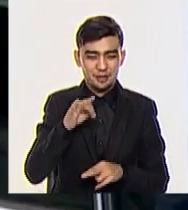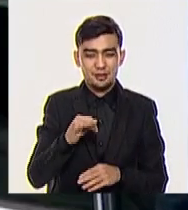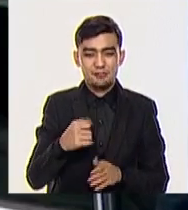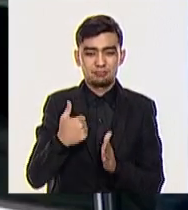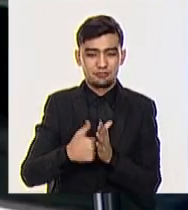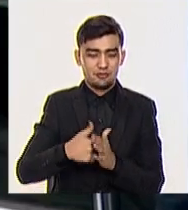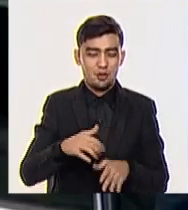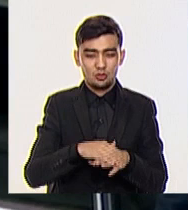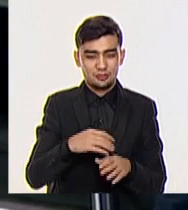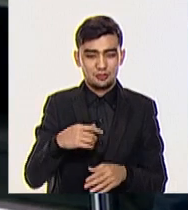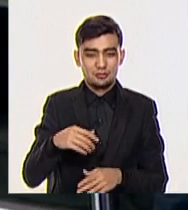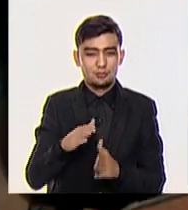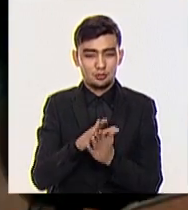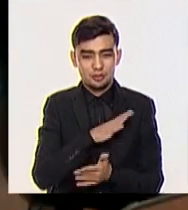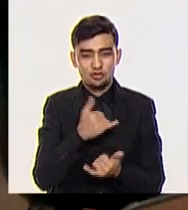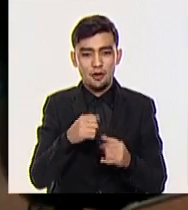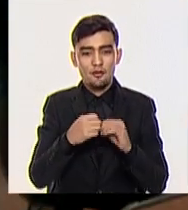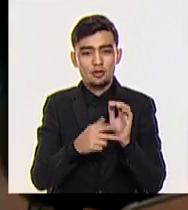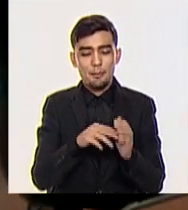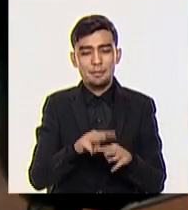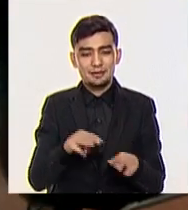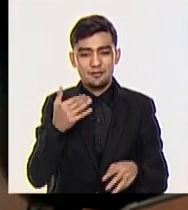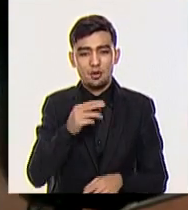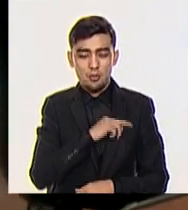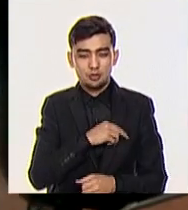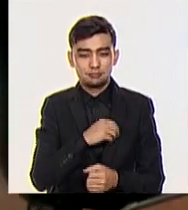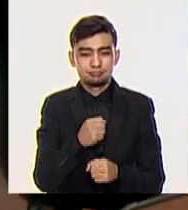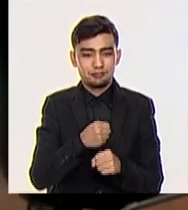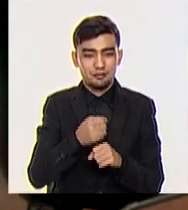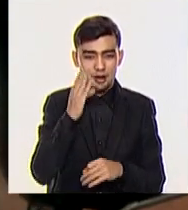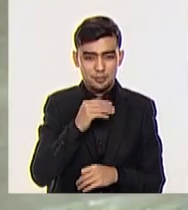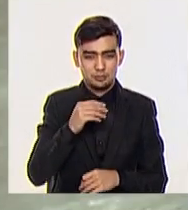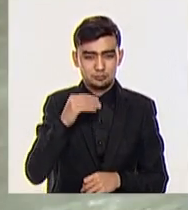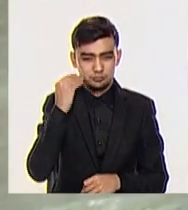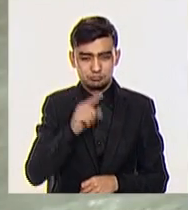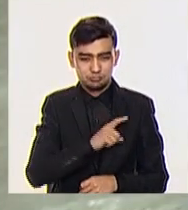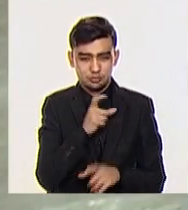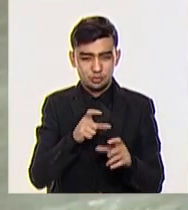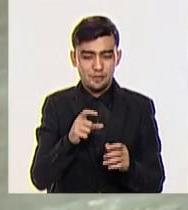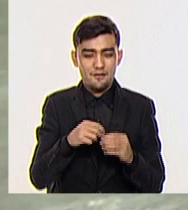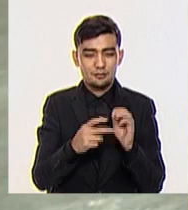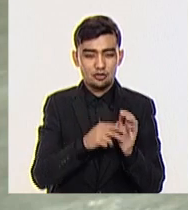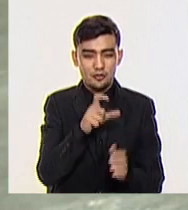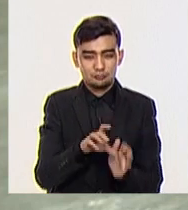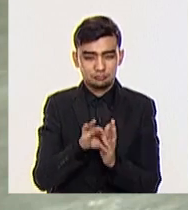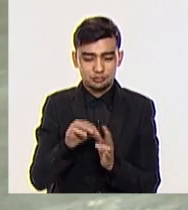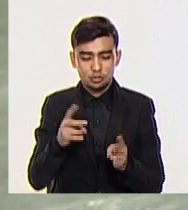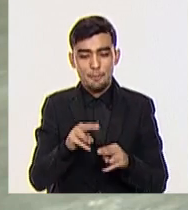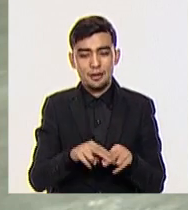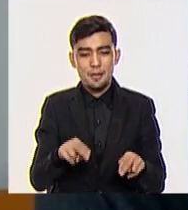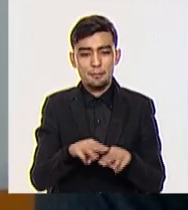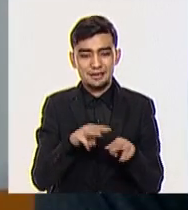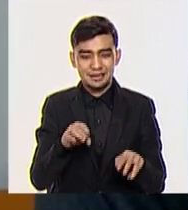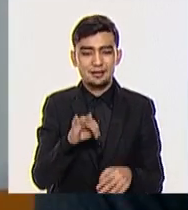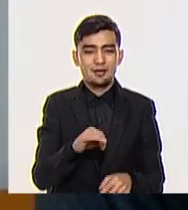сайласын деді. Енді қазіргі 18 министрдің жұмысын атқаралатын, әр саланың мықты 18 маманын іріктеп алу керек. Премьер-министрді де